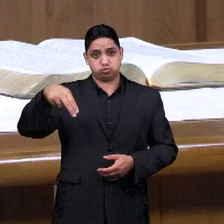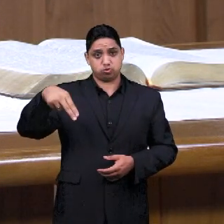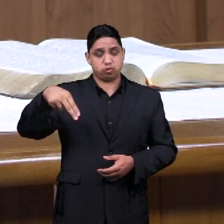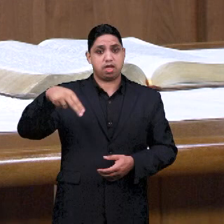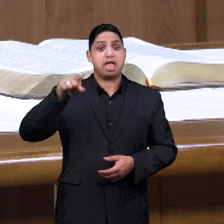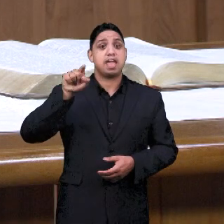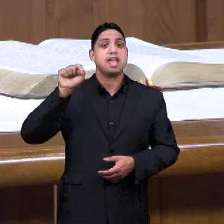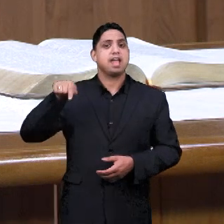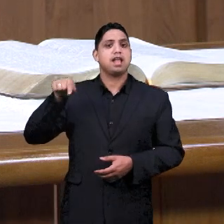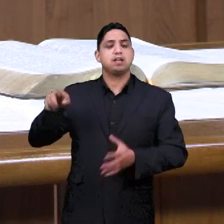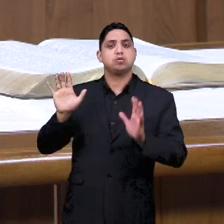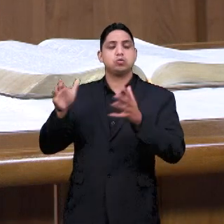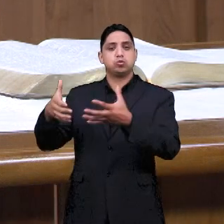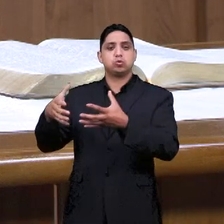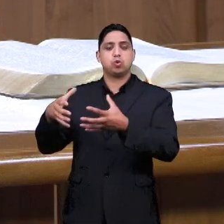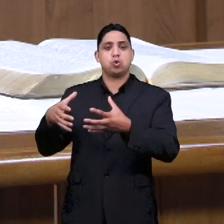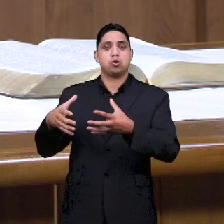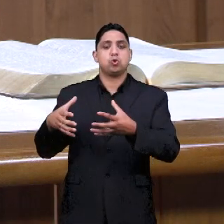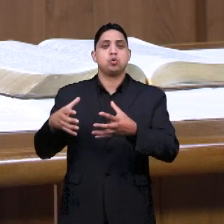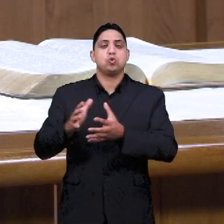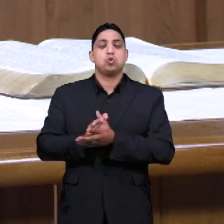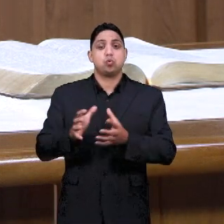fait partie du groupe